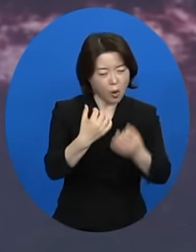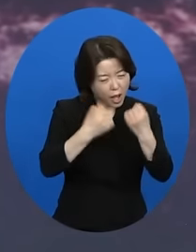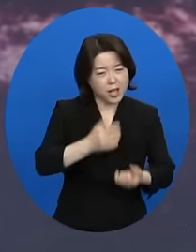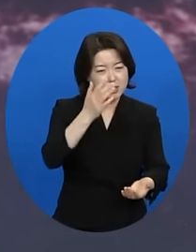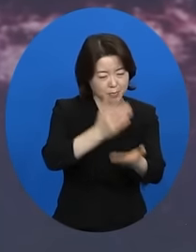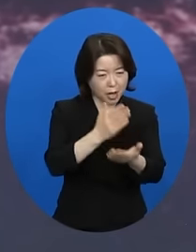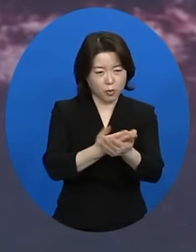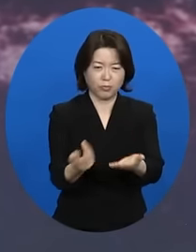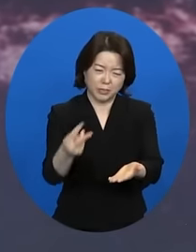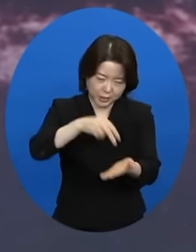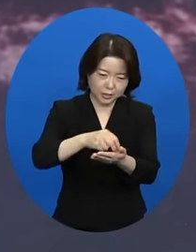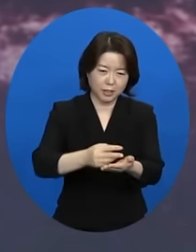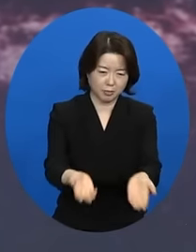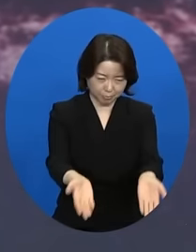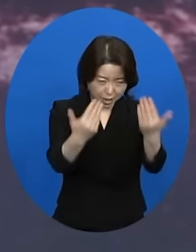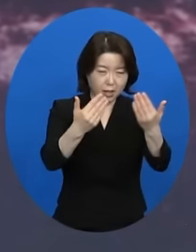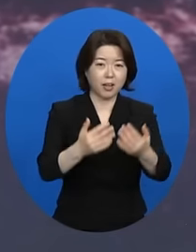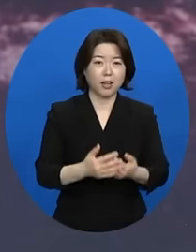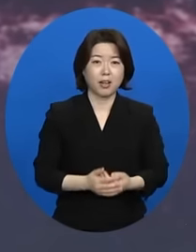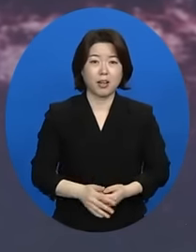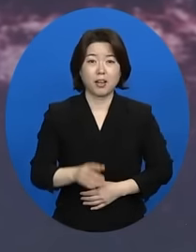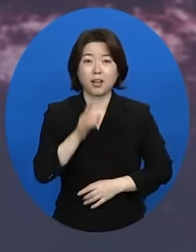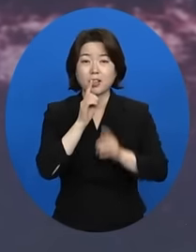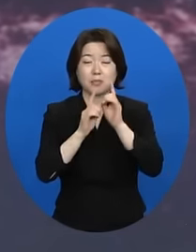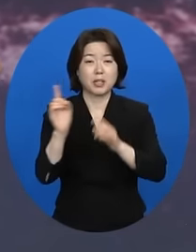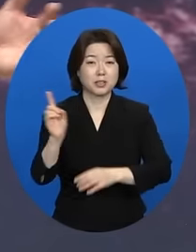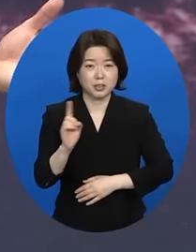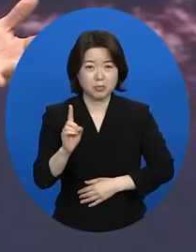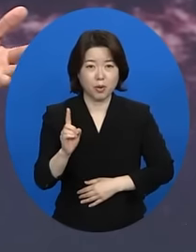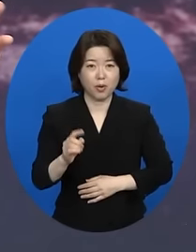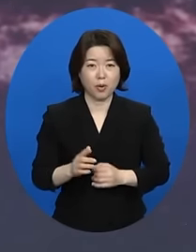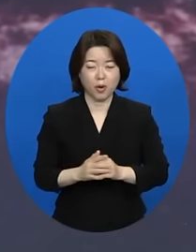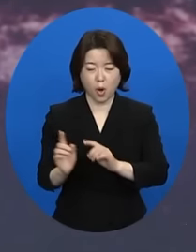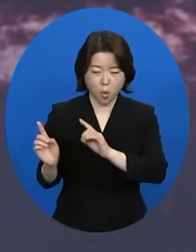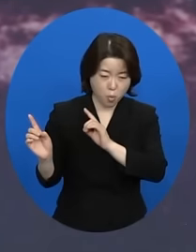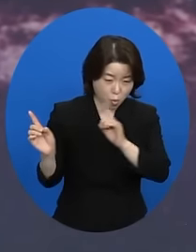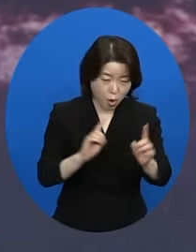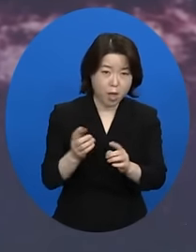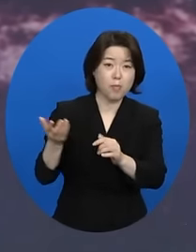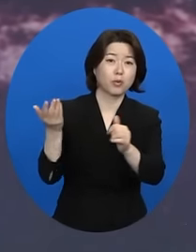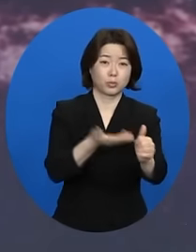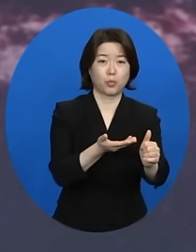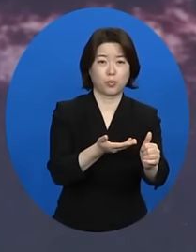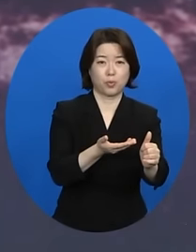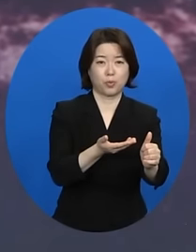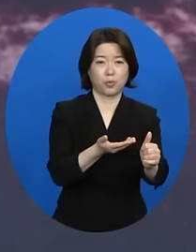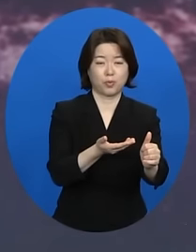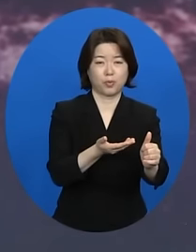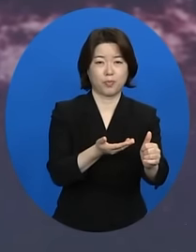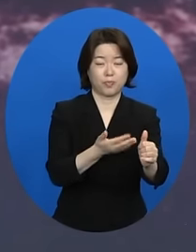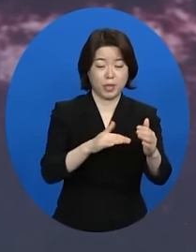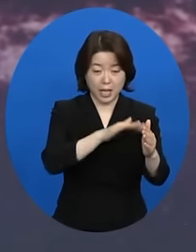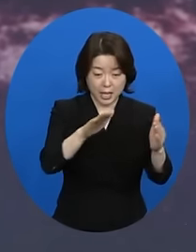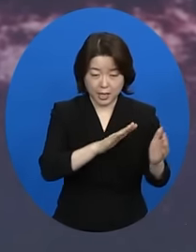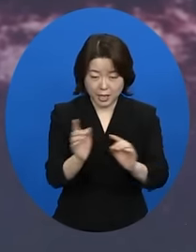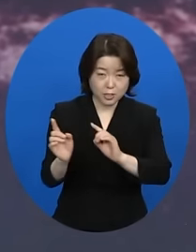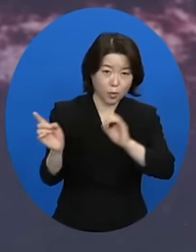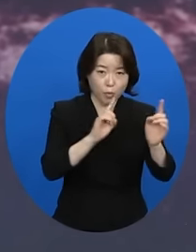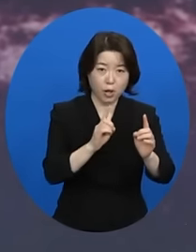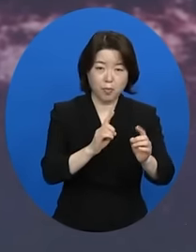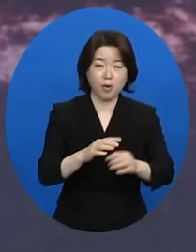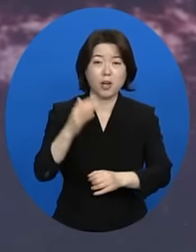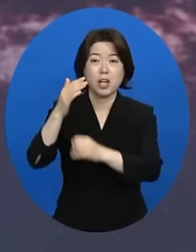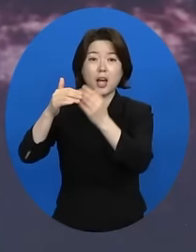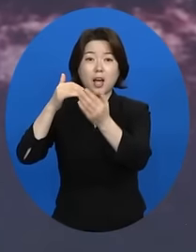말고 일어나. 그 말씀 뭐냐면 회복을 시키겠다는 겁니다. 가정을 회복시키겠다고